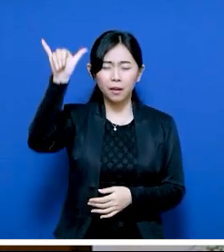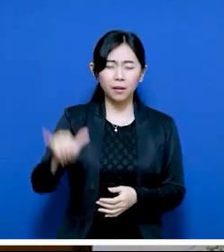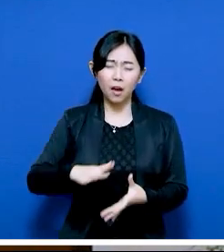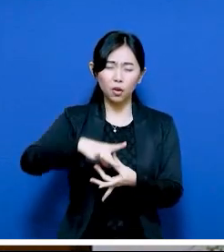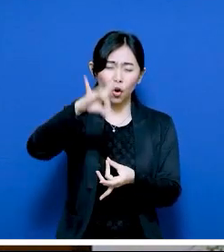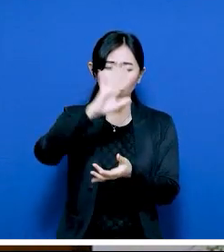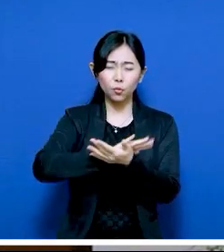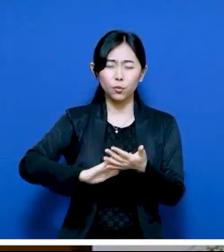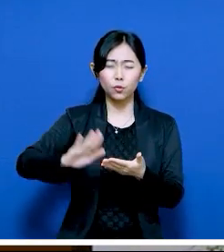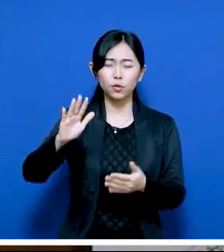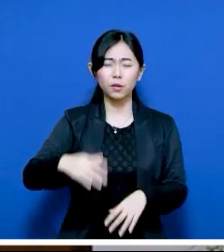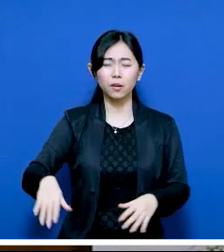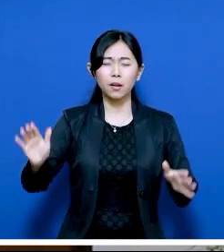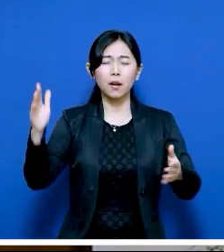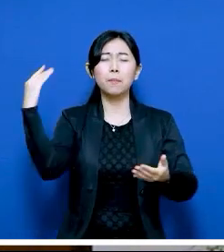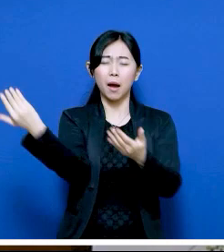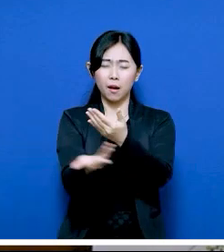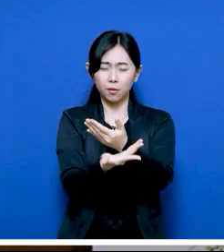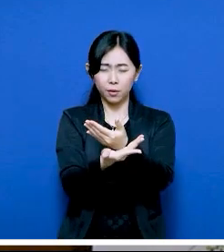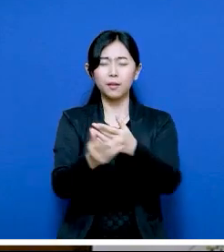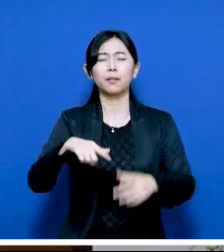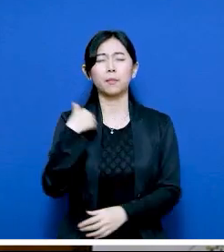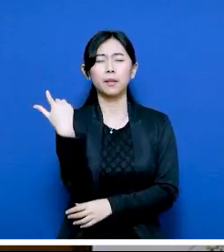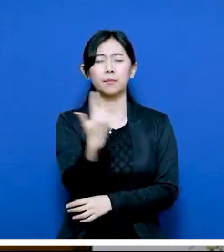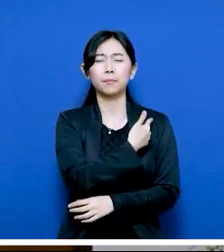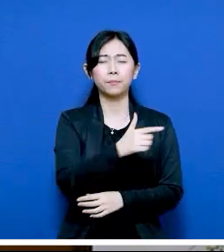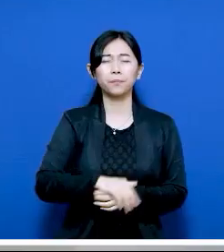Roh Kudus, baharuilah kami.